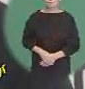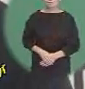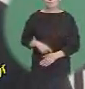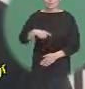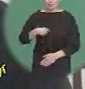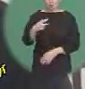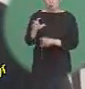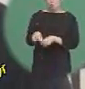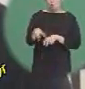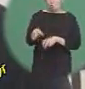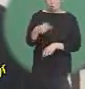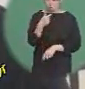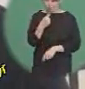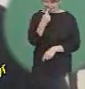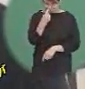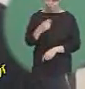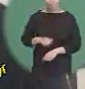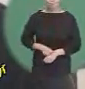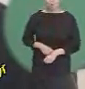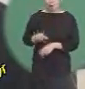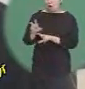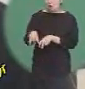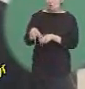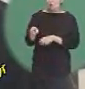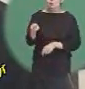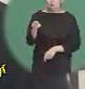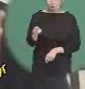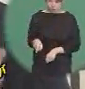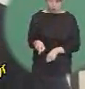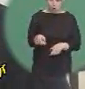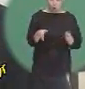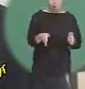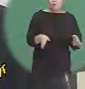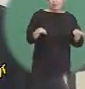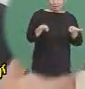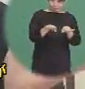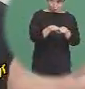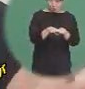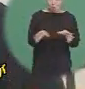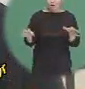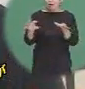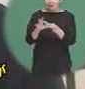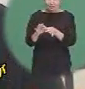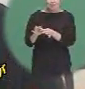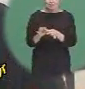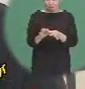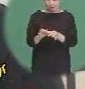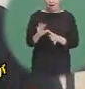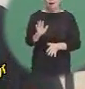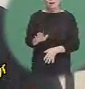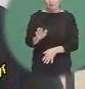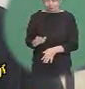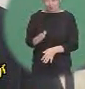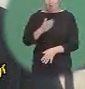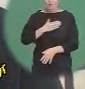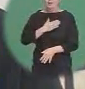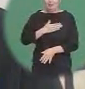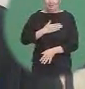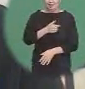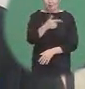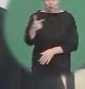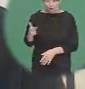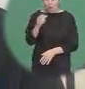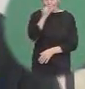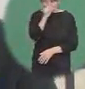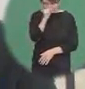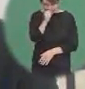ちょうど自分も動物好きなので、とても動物の話とか建物とかにも関係してるんだなっていうのが